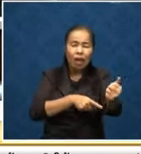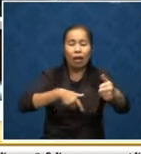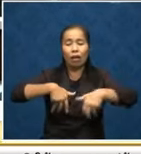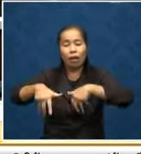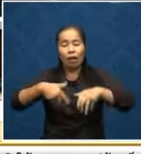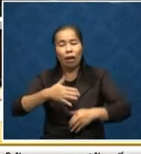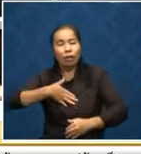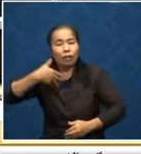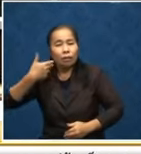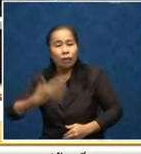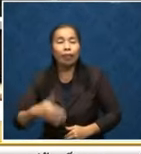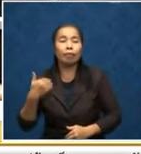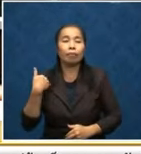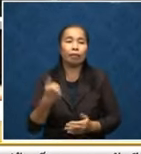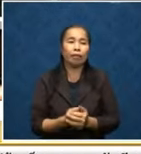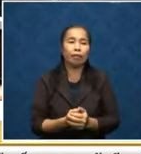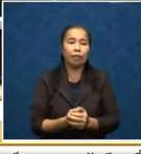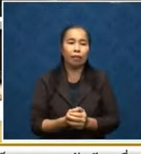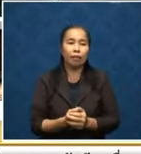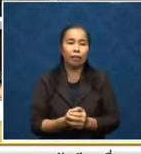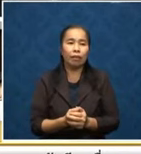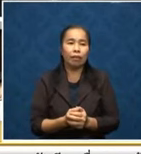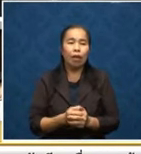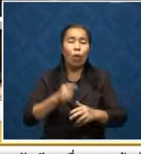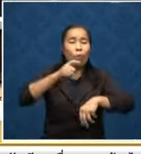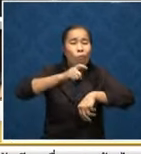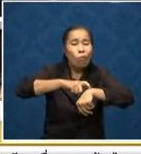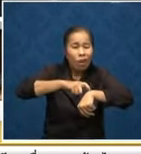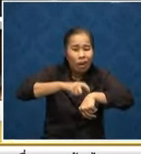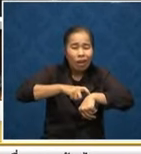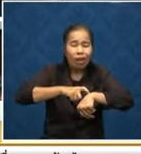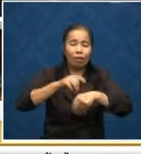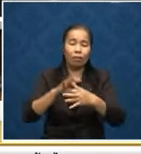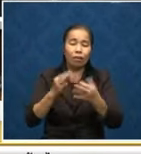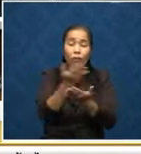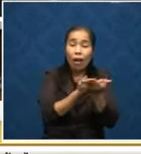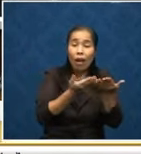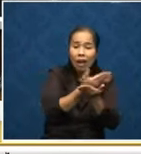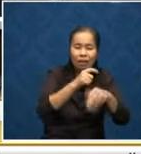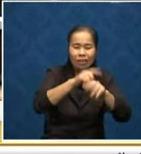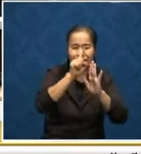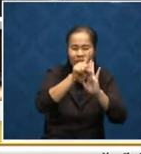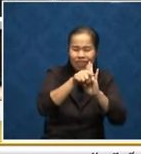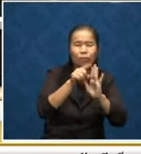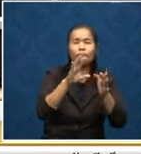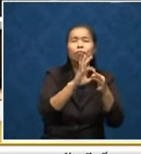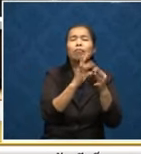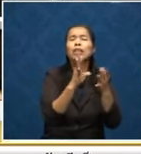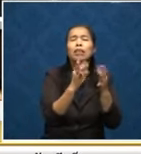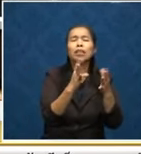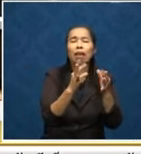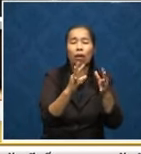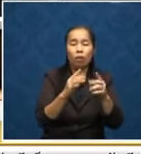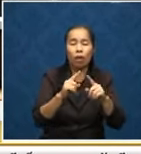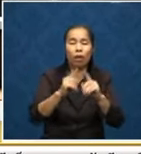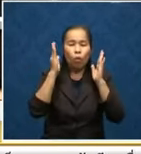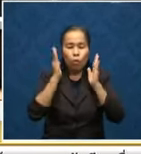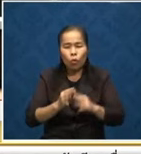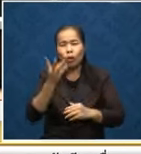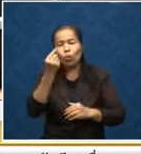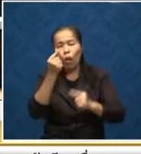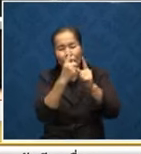ก็ไม่ใช่แค่เพียงเรื่องของระยะเวลาในการที่จะหารือว่าจะเป็นกี่นาทีแต่ว่าหรือว่าจำนวนกี่คนนะ